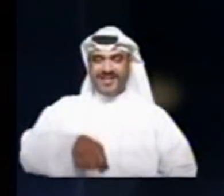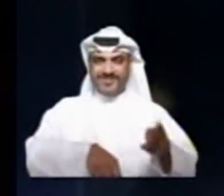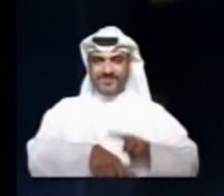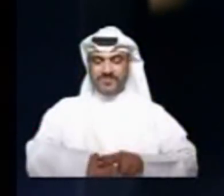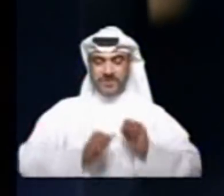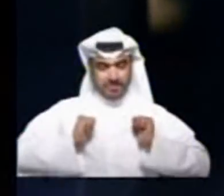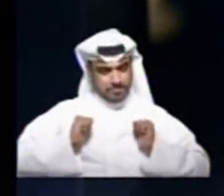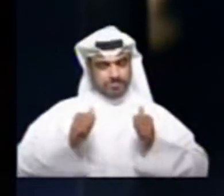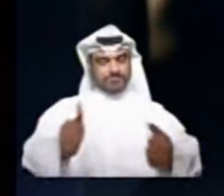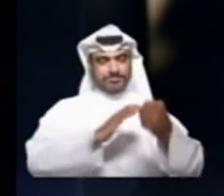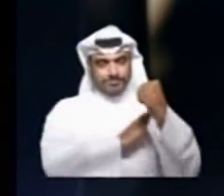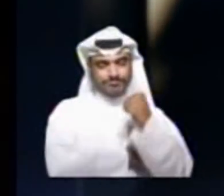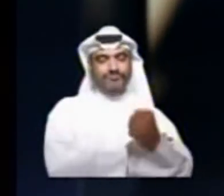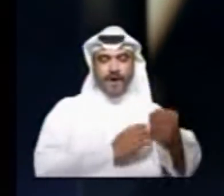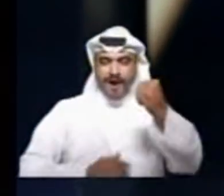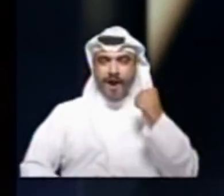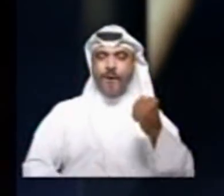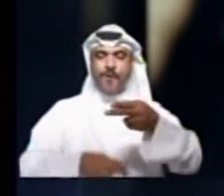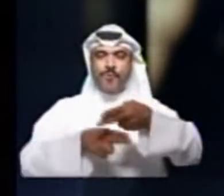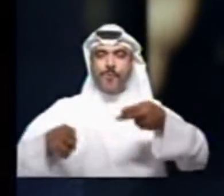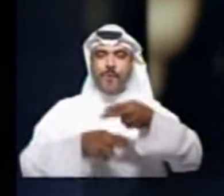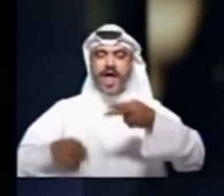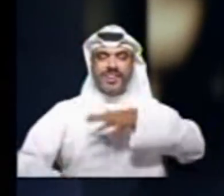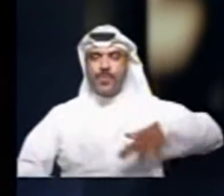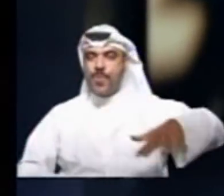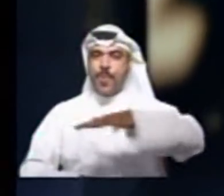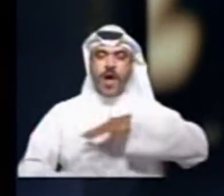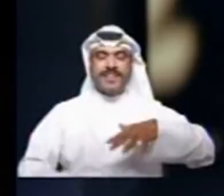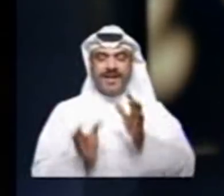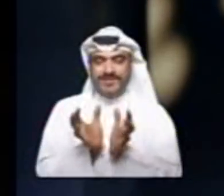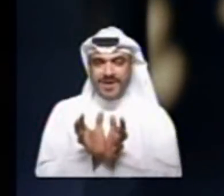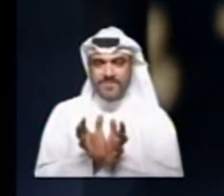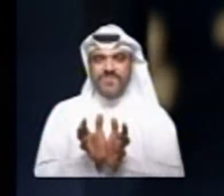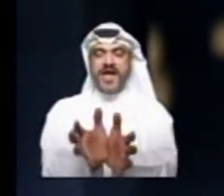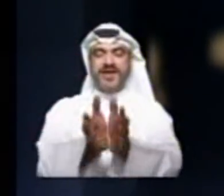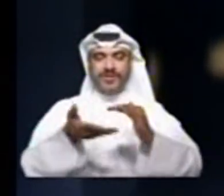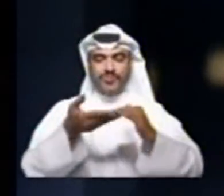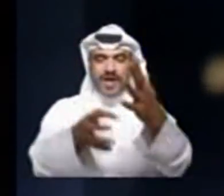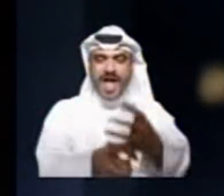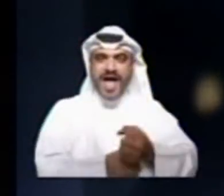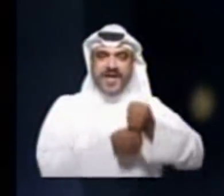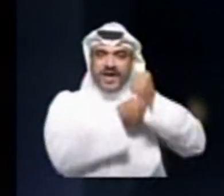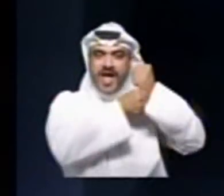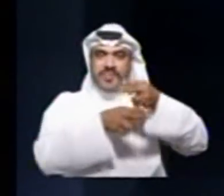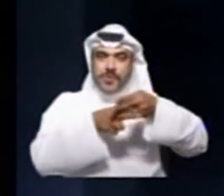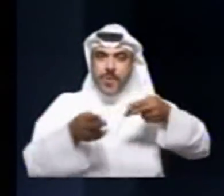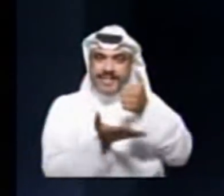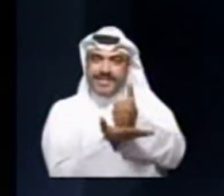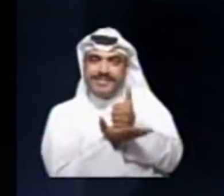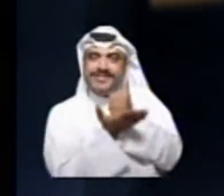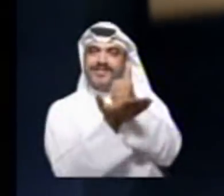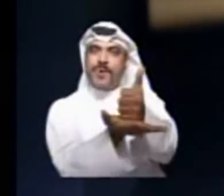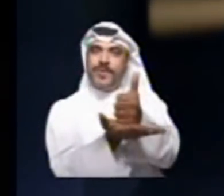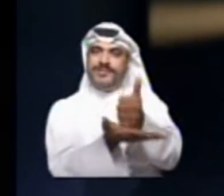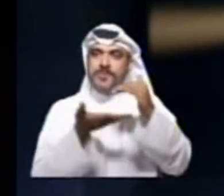فزعة كويتية وطنية وكذلك إنسانية قام بها فريق الإسناد والإنقاذ الكويتي التطوعي ليساند